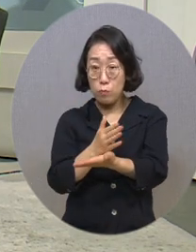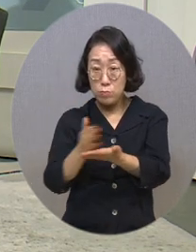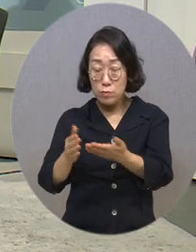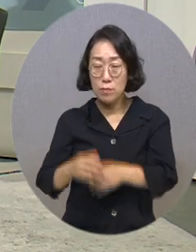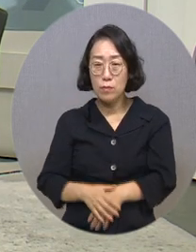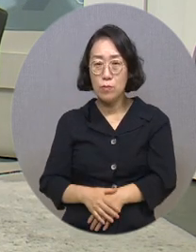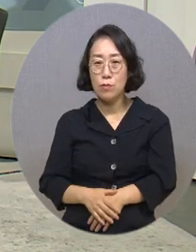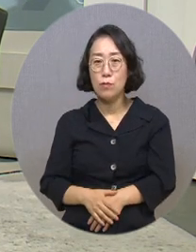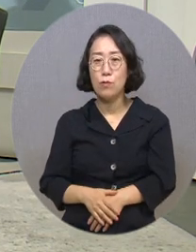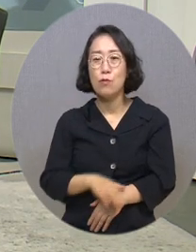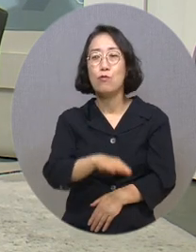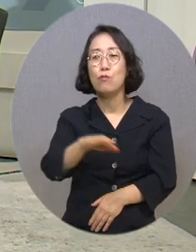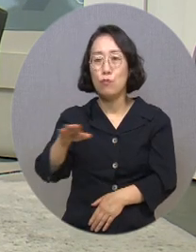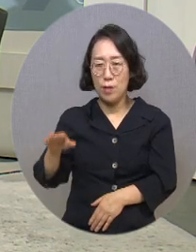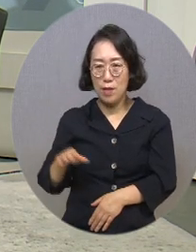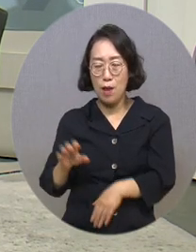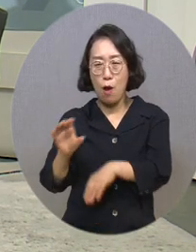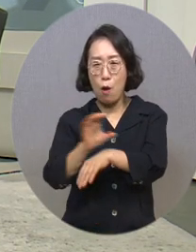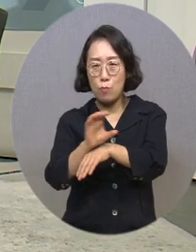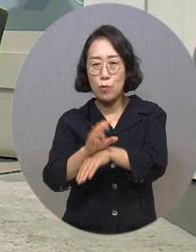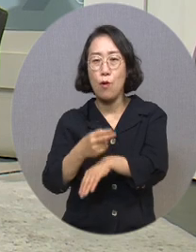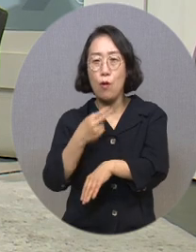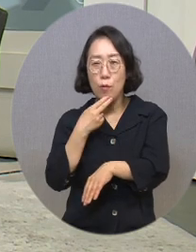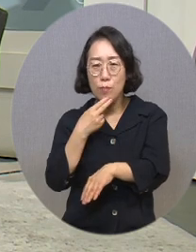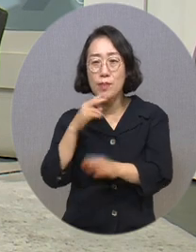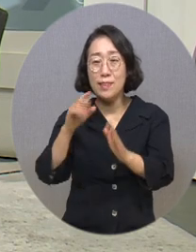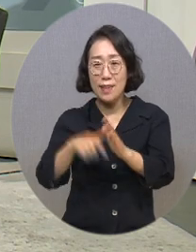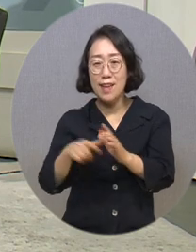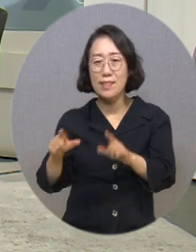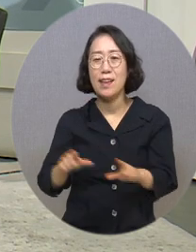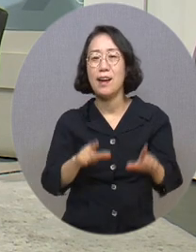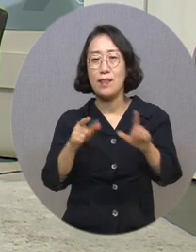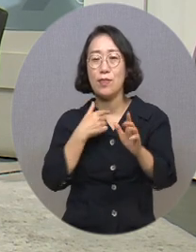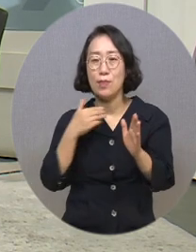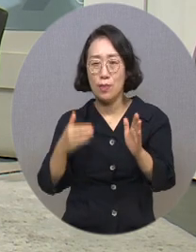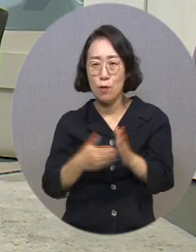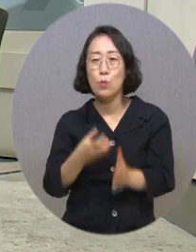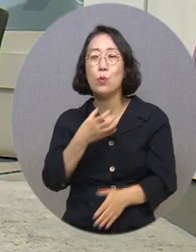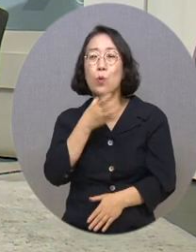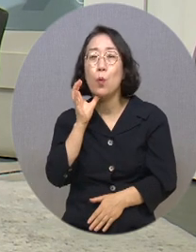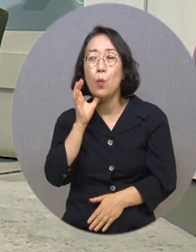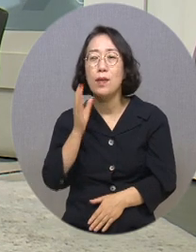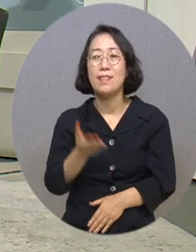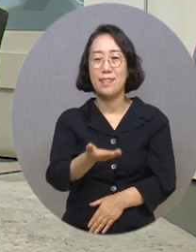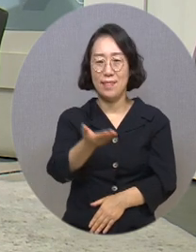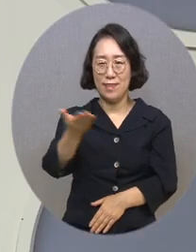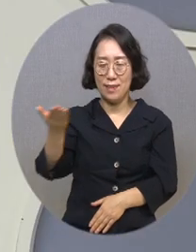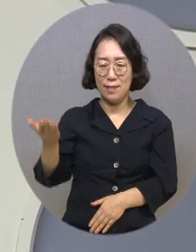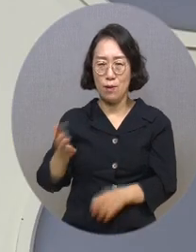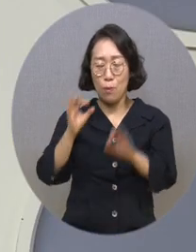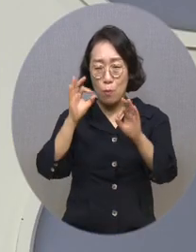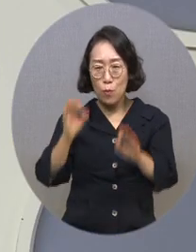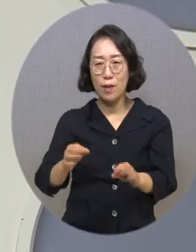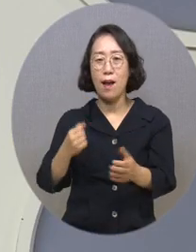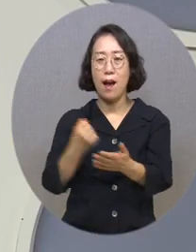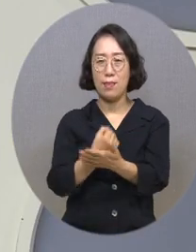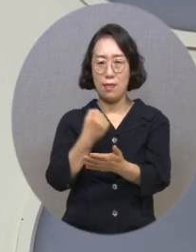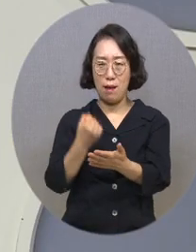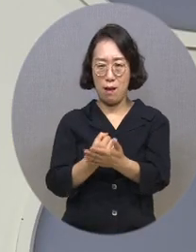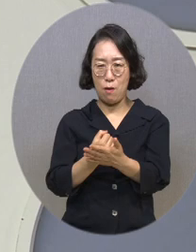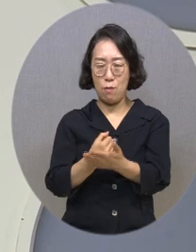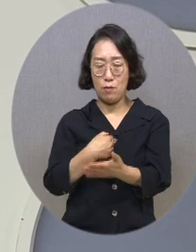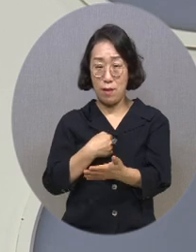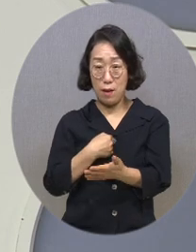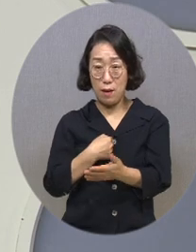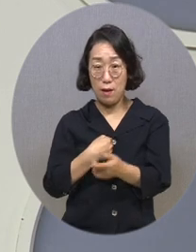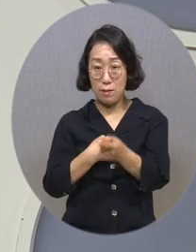같은 컴퓨터가 없는 시대에 그런 시대의 노인들이에요. 그걸 보니까 너무 안타까운 거예요. 그래서 제가